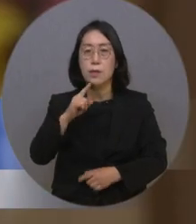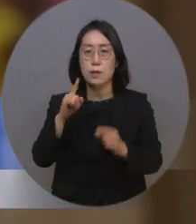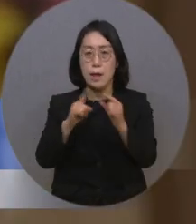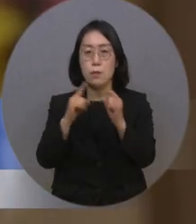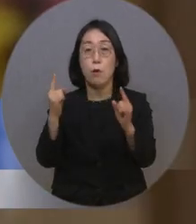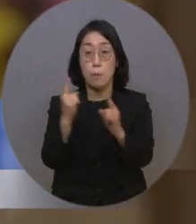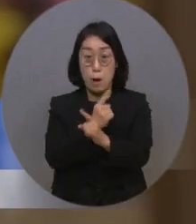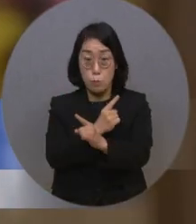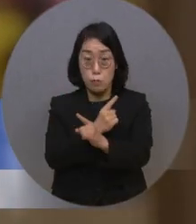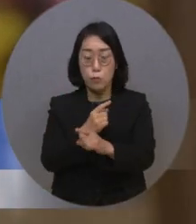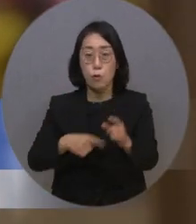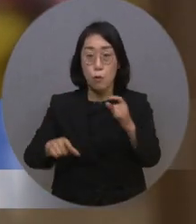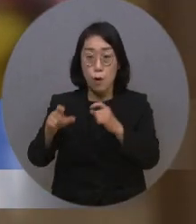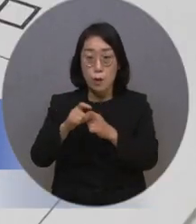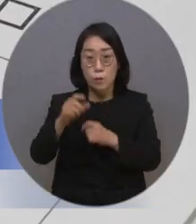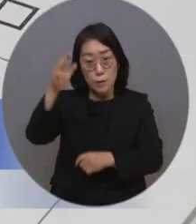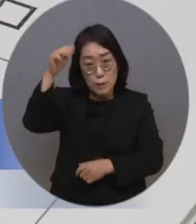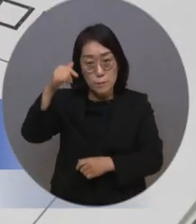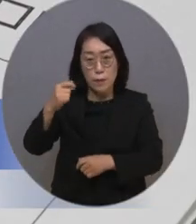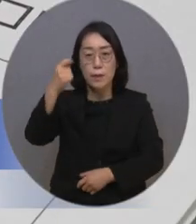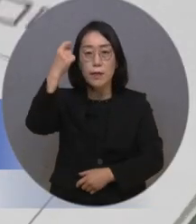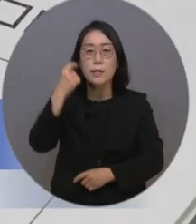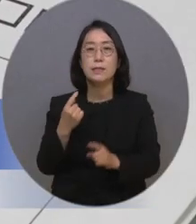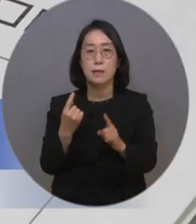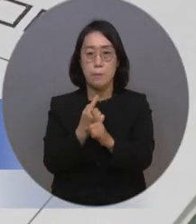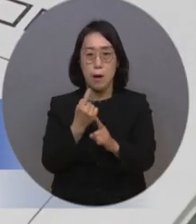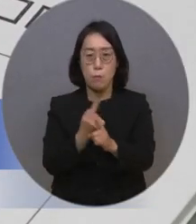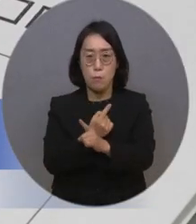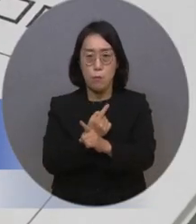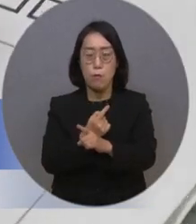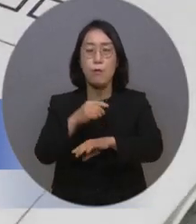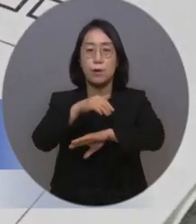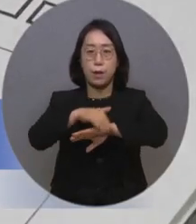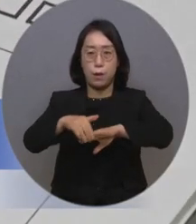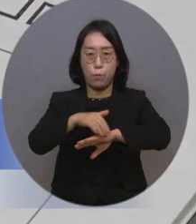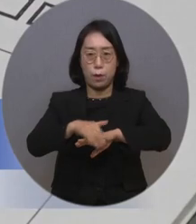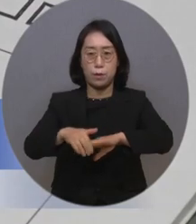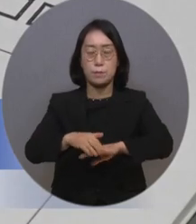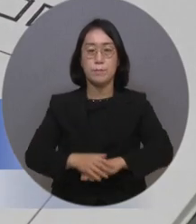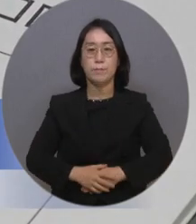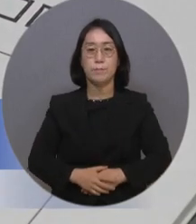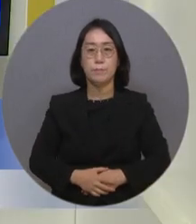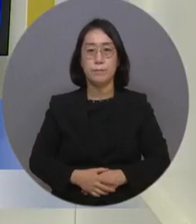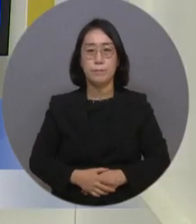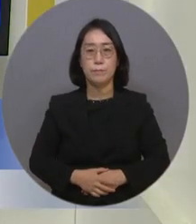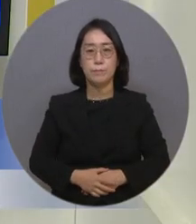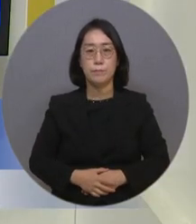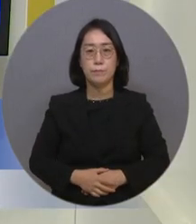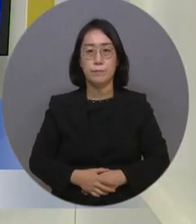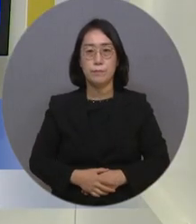계정을 추진함과 동시에이 치매에 대한 인식 개선에도 적극 나서겠다고 밝혔습니다